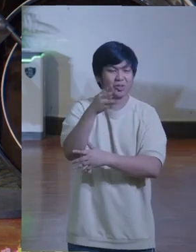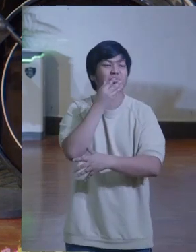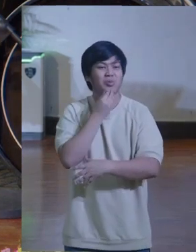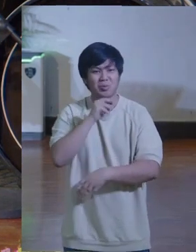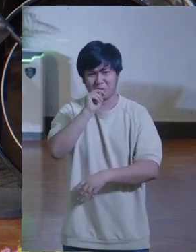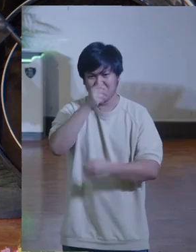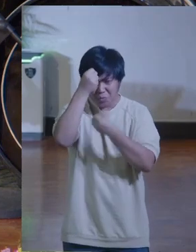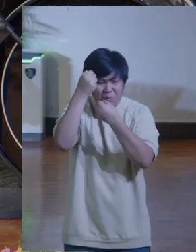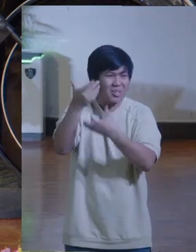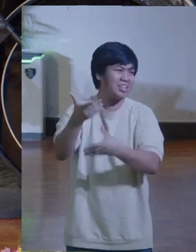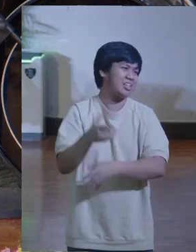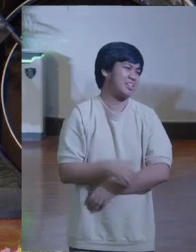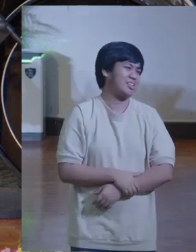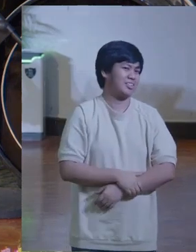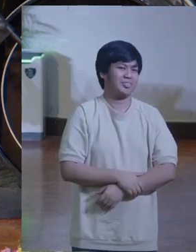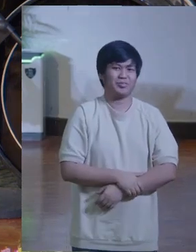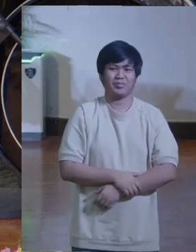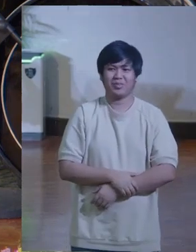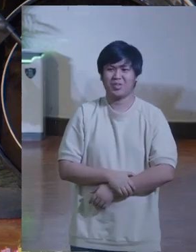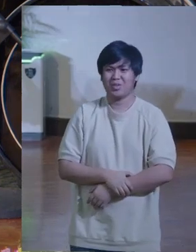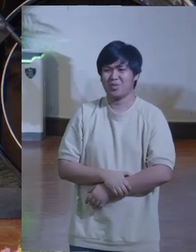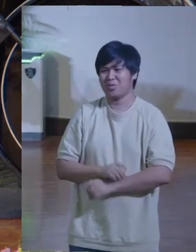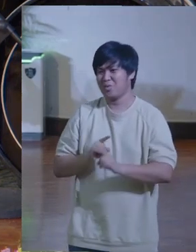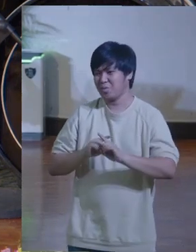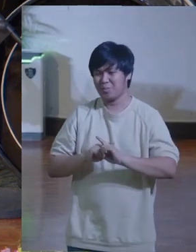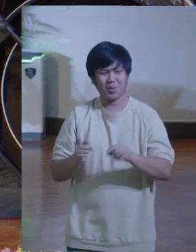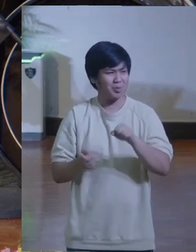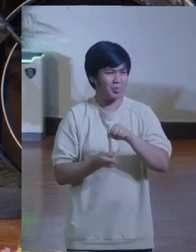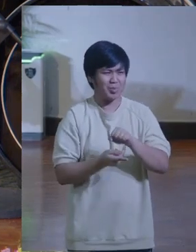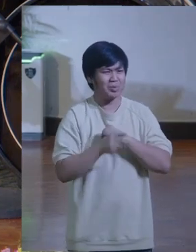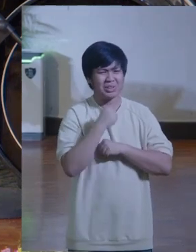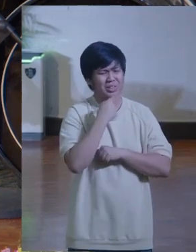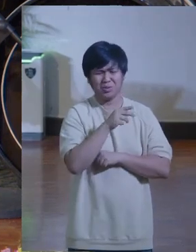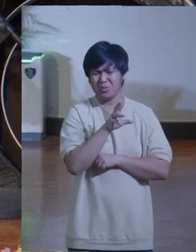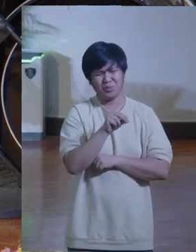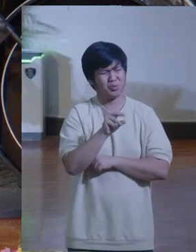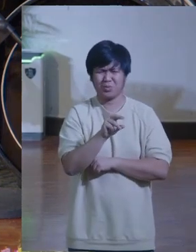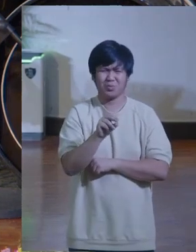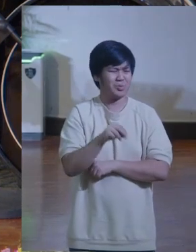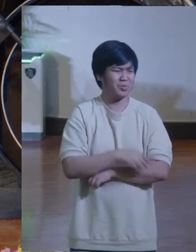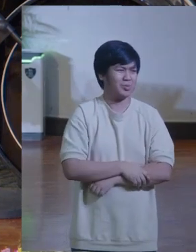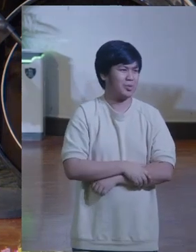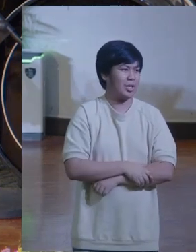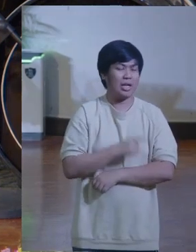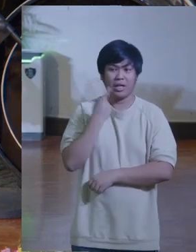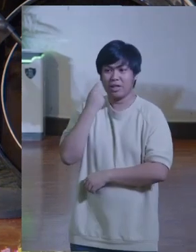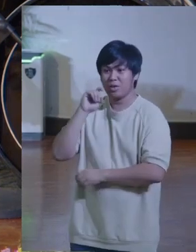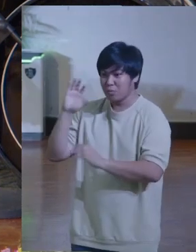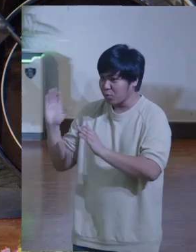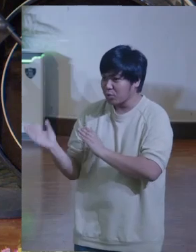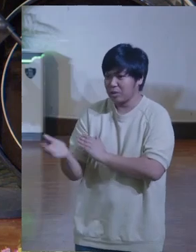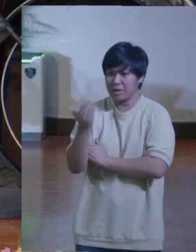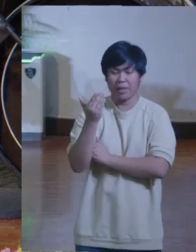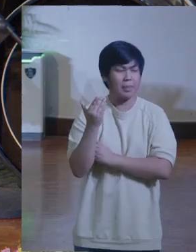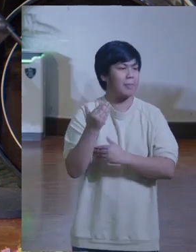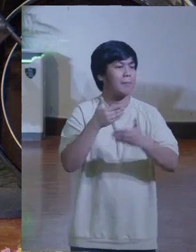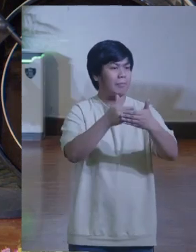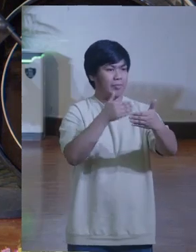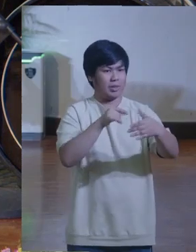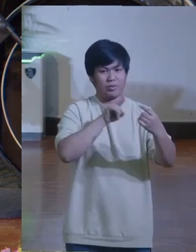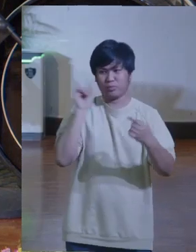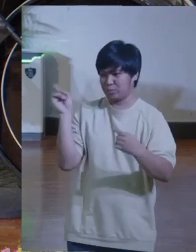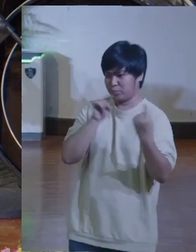mga sakramento at ritual. Kanina pong umaga, bago kami nagtungo dito